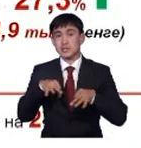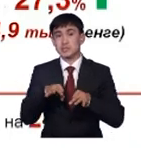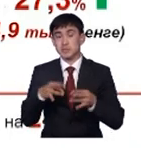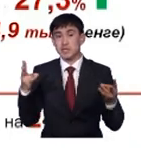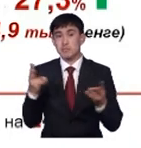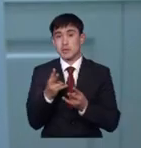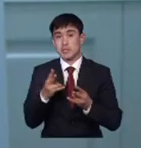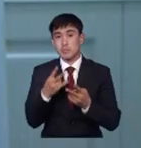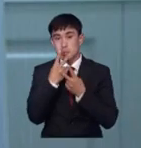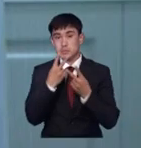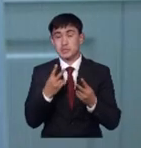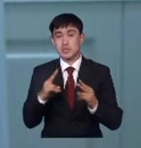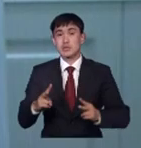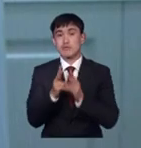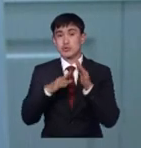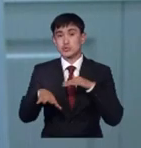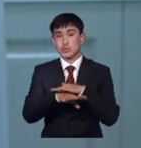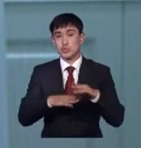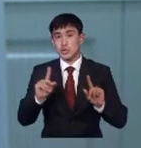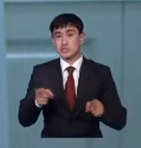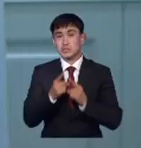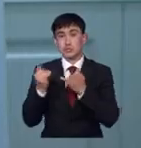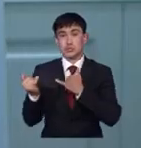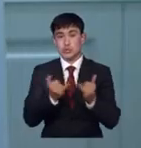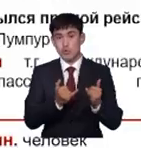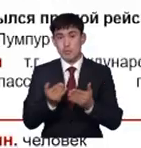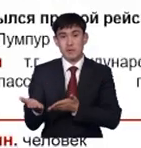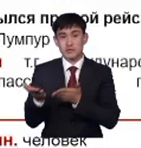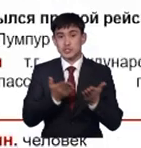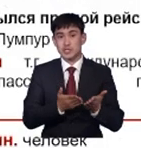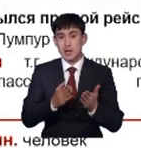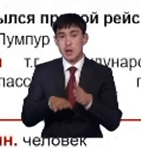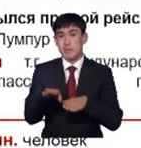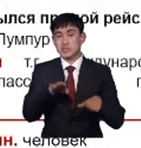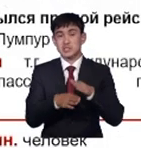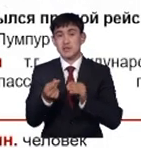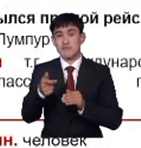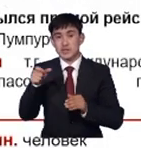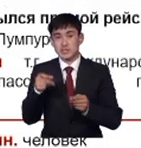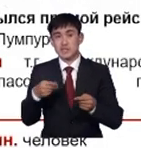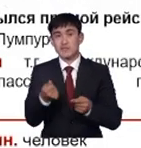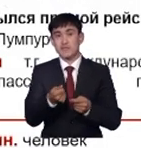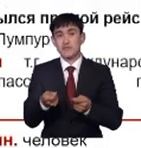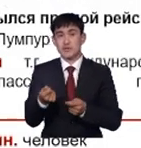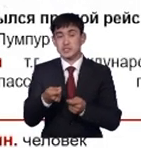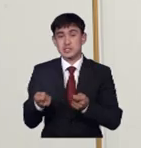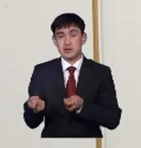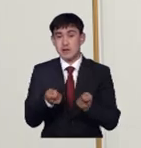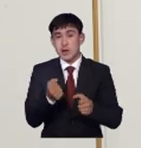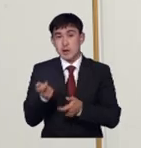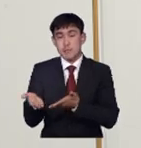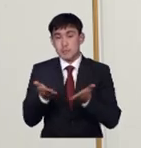транспорта необходимо пересмотреть ее инфраструктуру, создать условия для привлечения потенциальных инвесторов, проработать